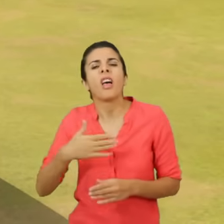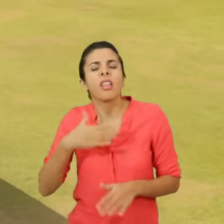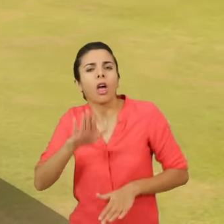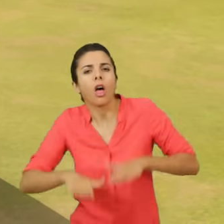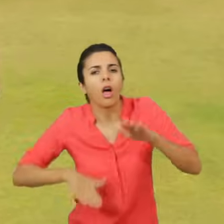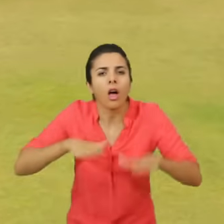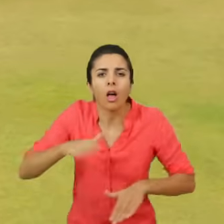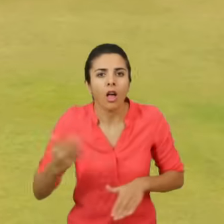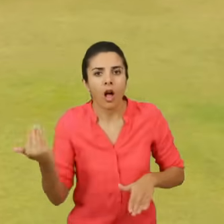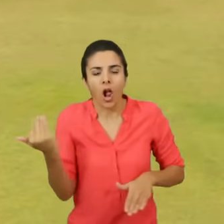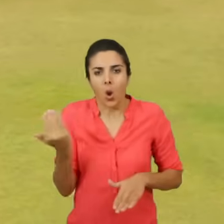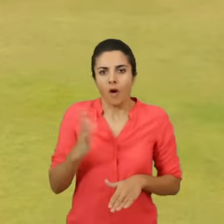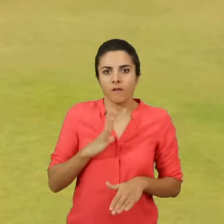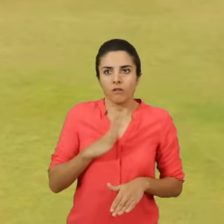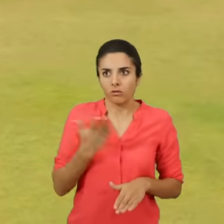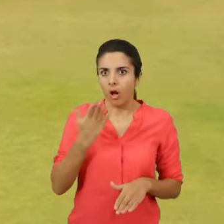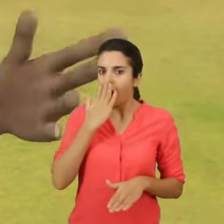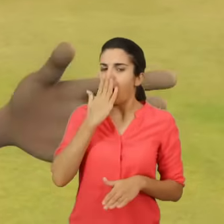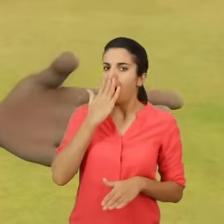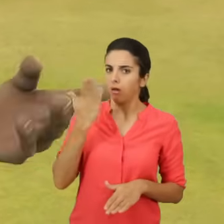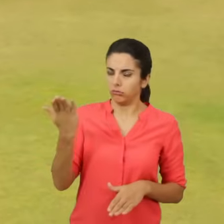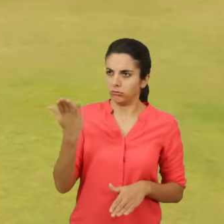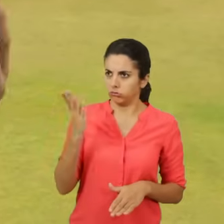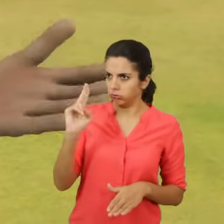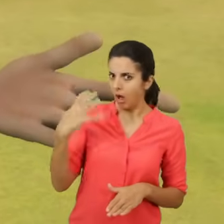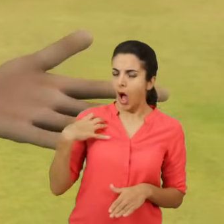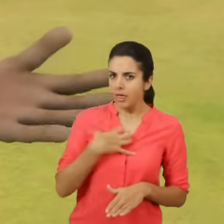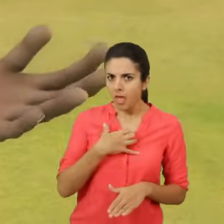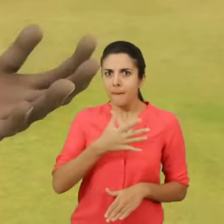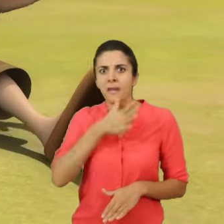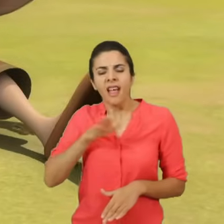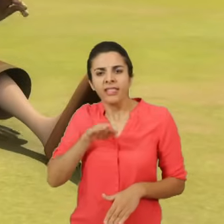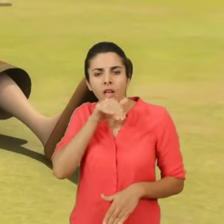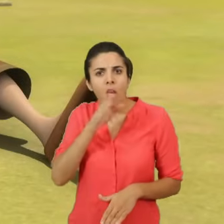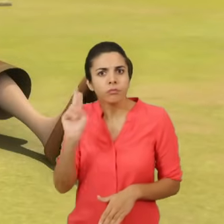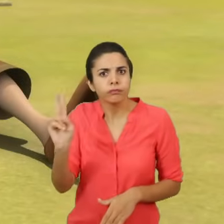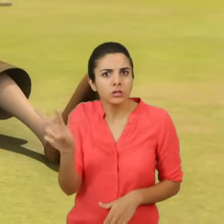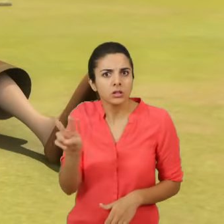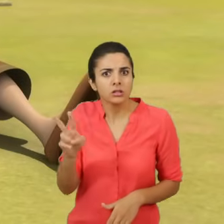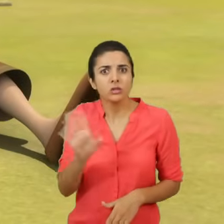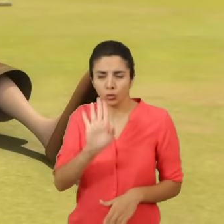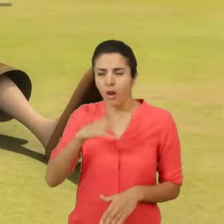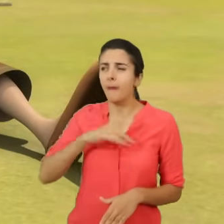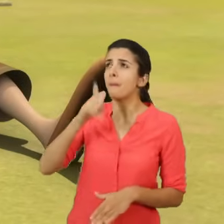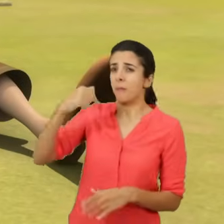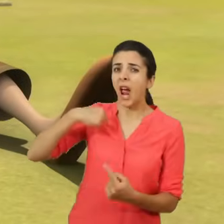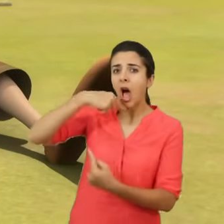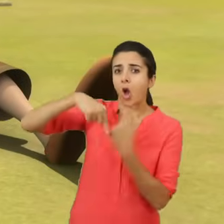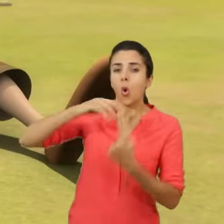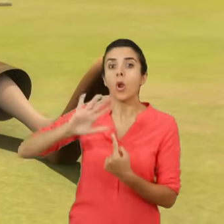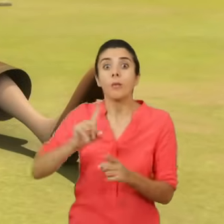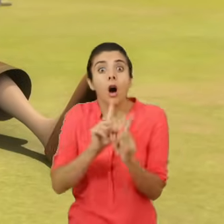emekliyorlar. Annesi ve Bilge Can dede. Ama onlar annem ve Bilge Can dede. Dur sesleneyim. Beni arıyorlar